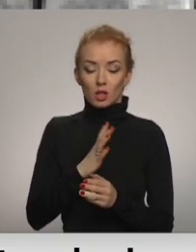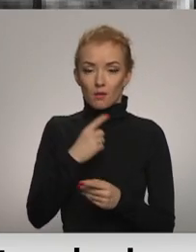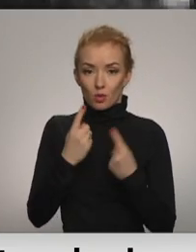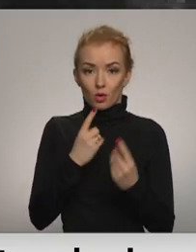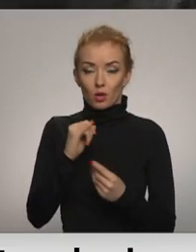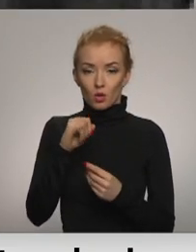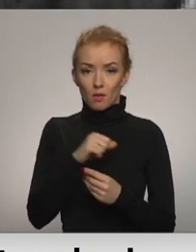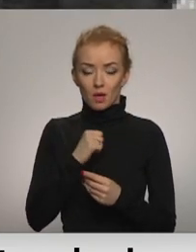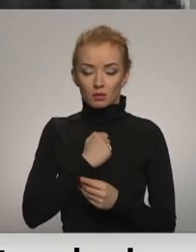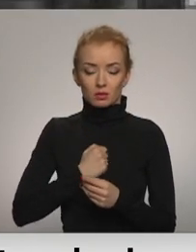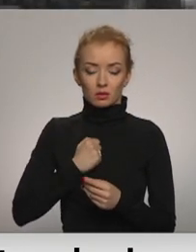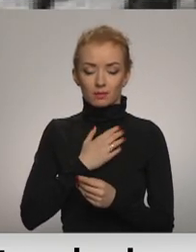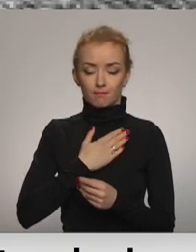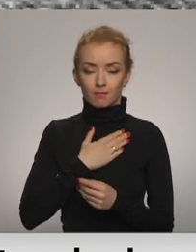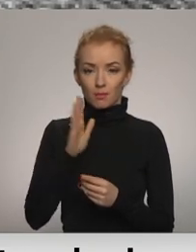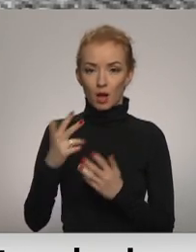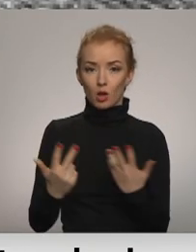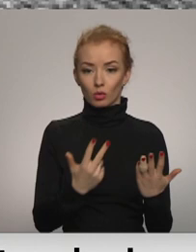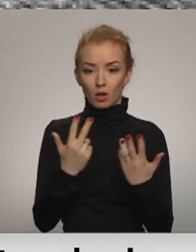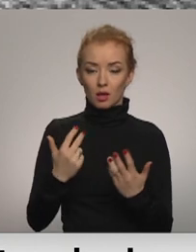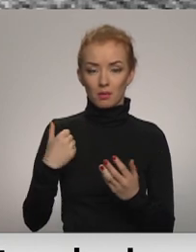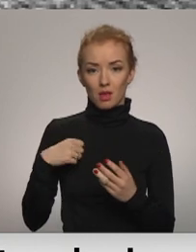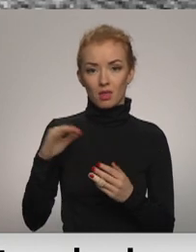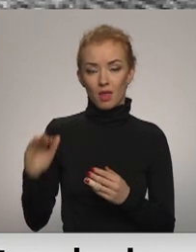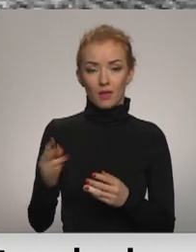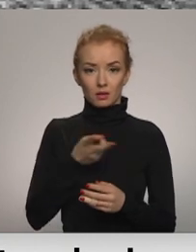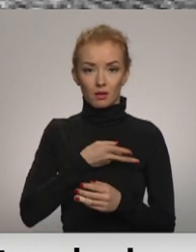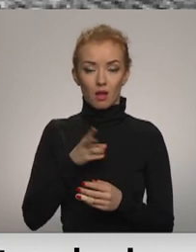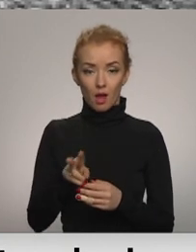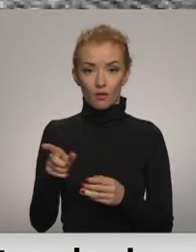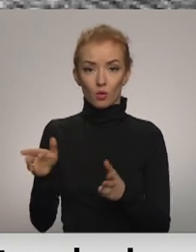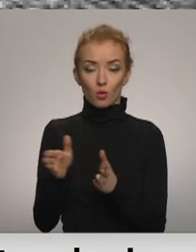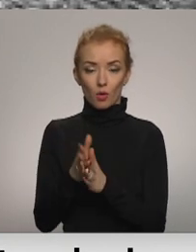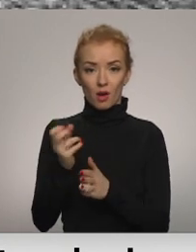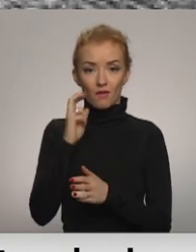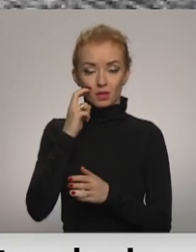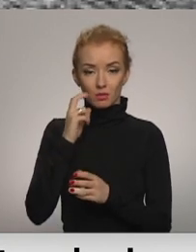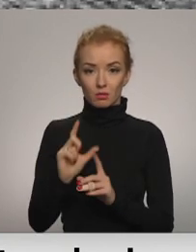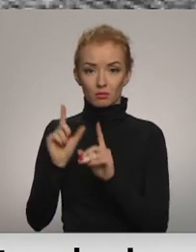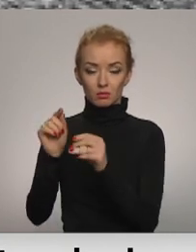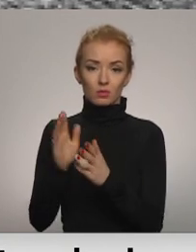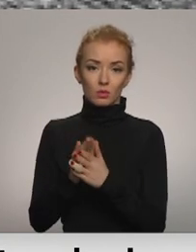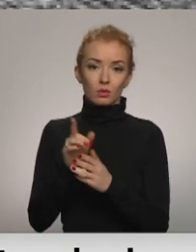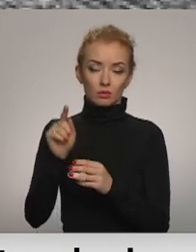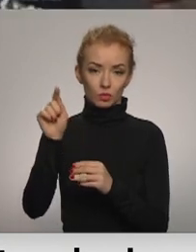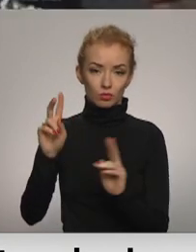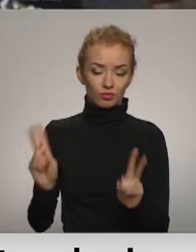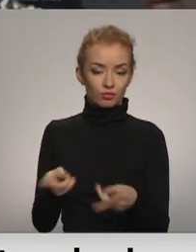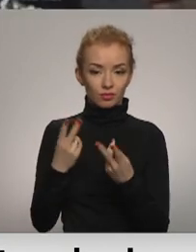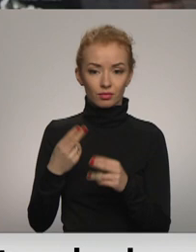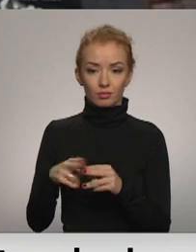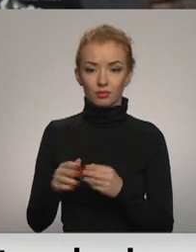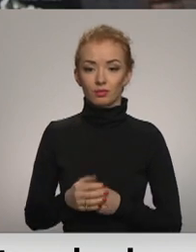jo pārmetis sev uz mūža galam par 8-gadīgās Mirjams nāvi. Viņas kopā ar veco māti tika aizvestas uz Auschwitz un sadedzinātas.